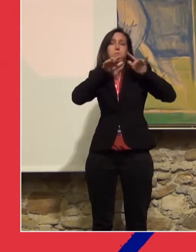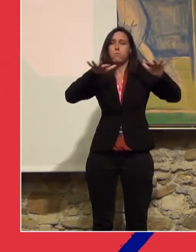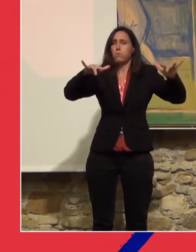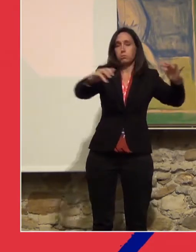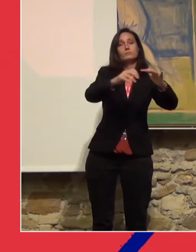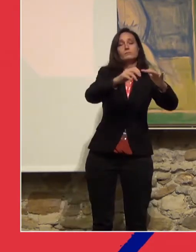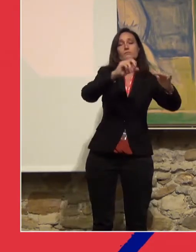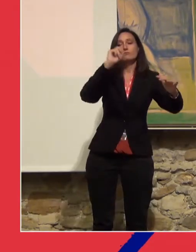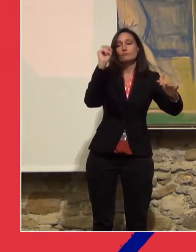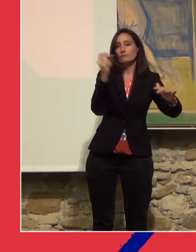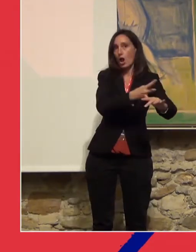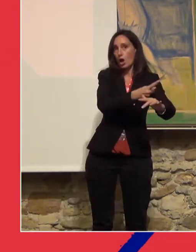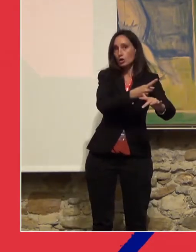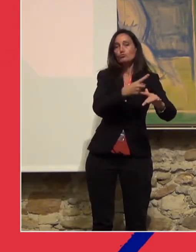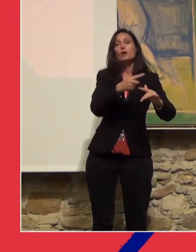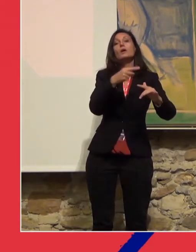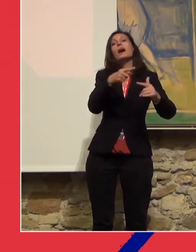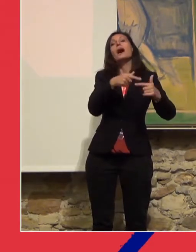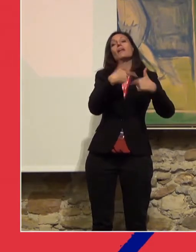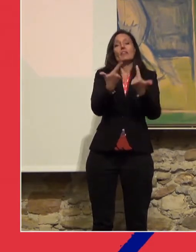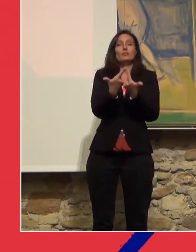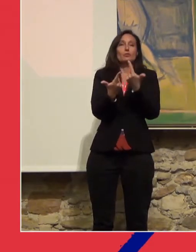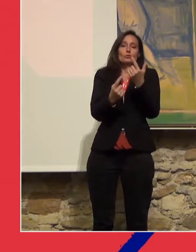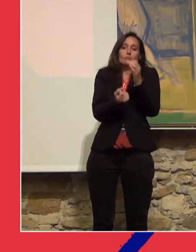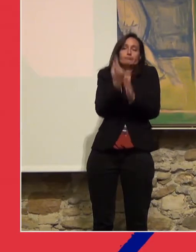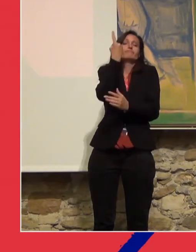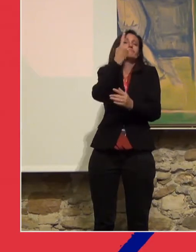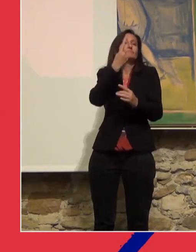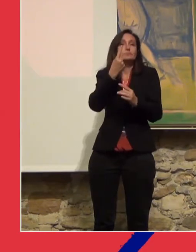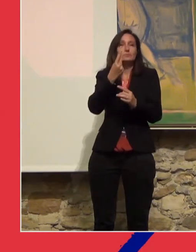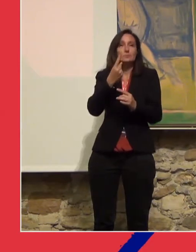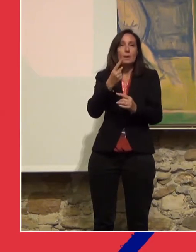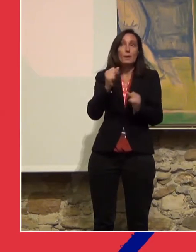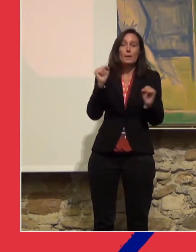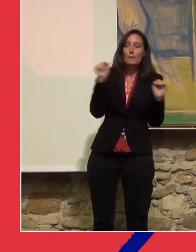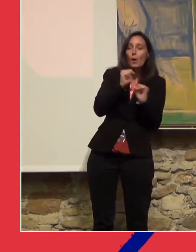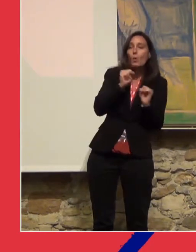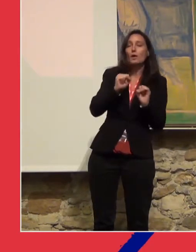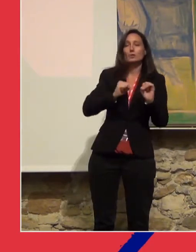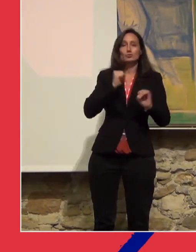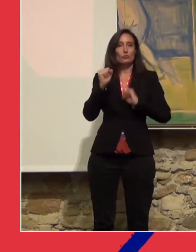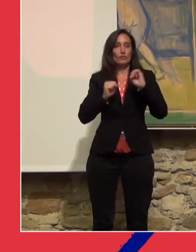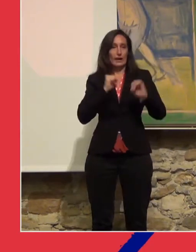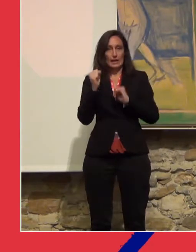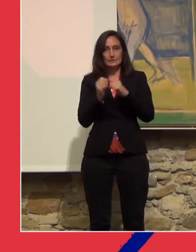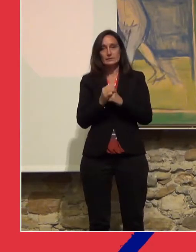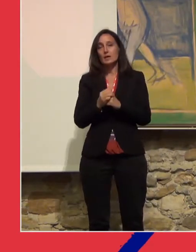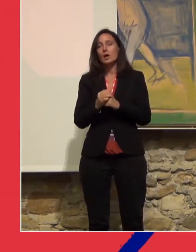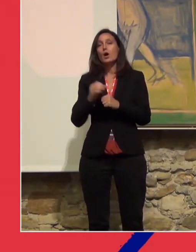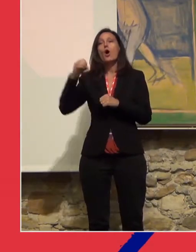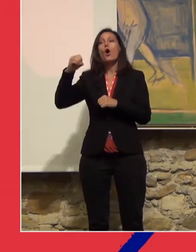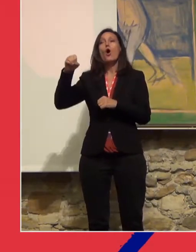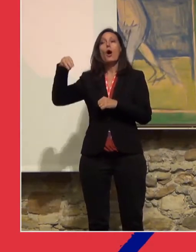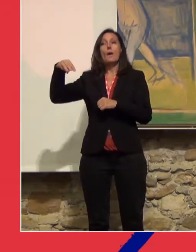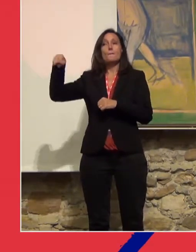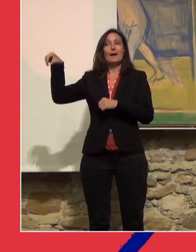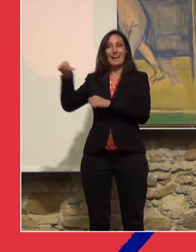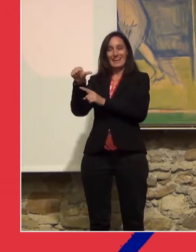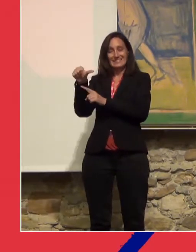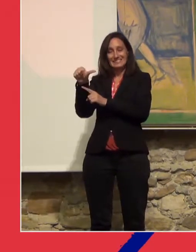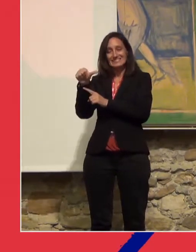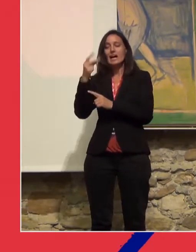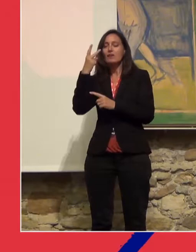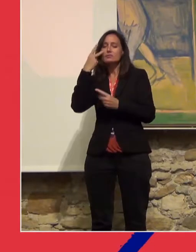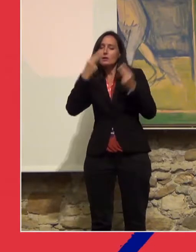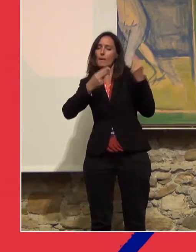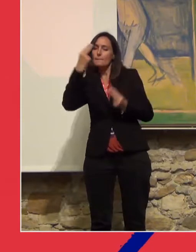sofferenza. L'OMS ha fatto un bilancio della pandemia dopo 8 mesi e la